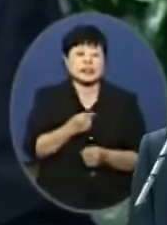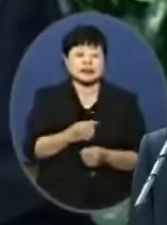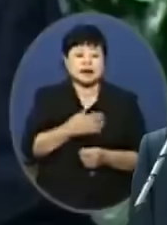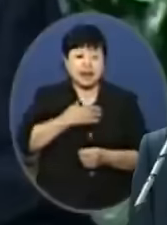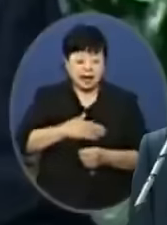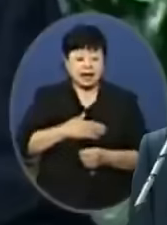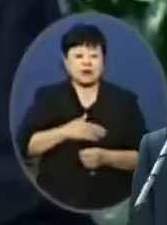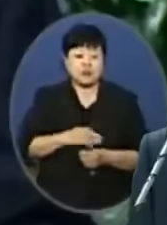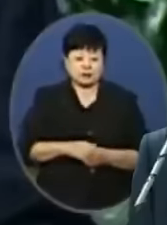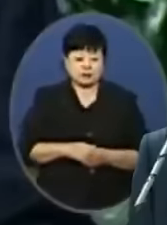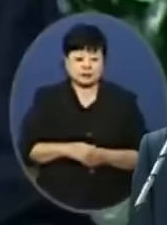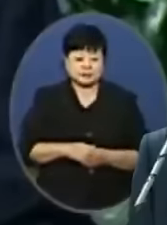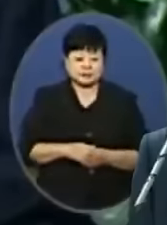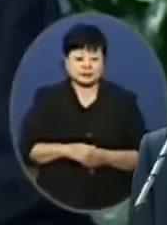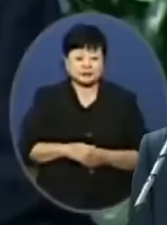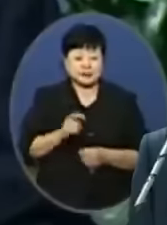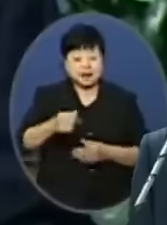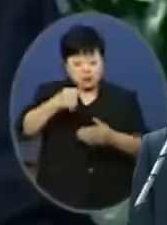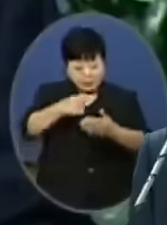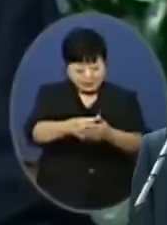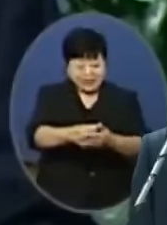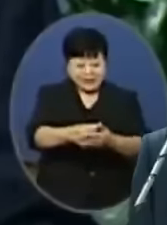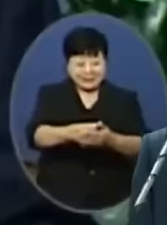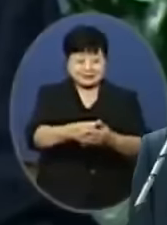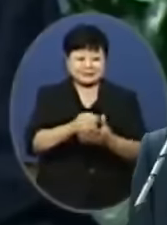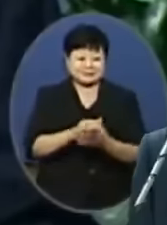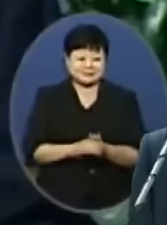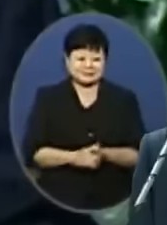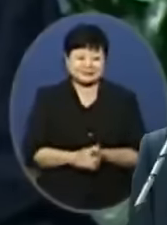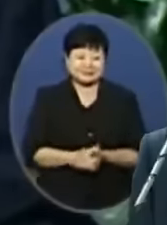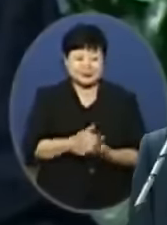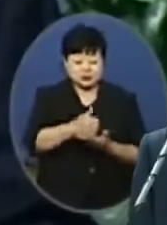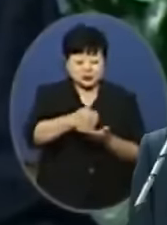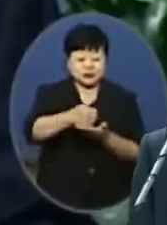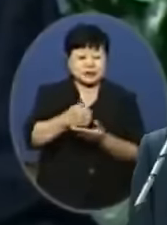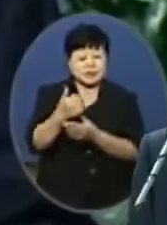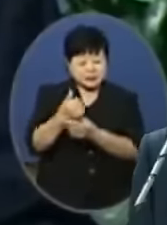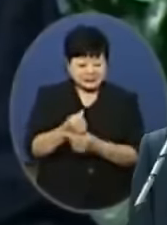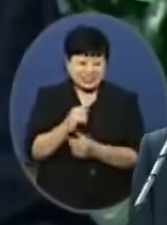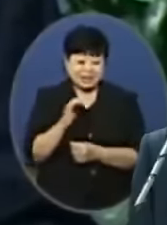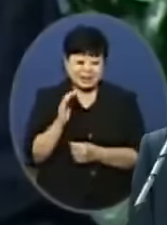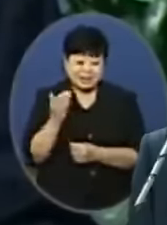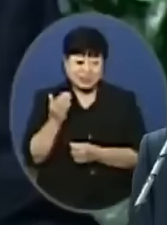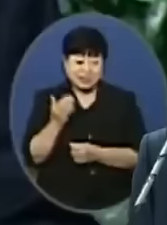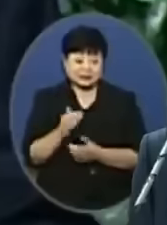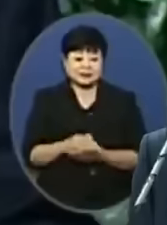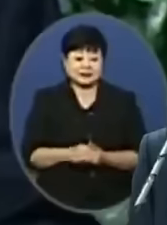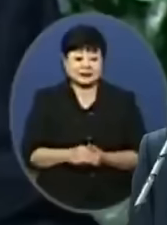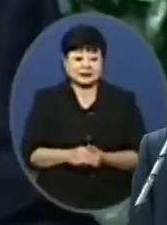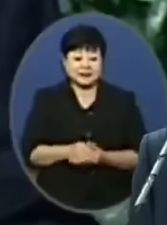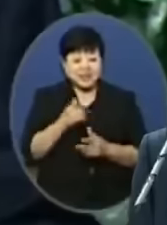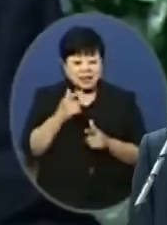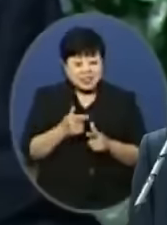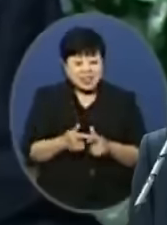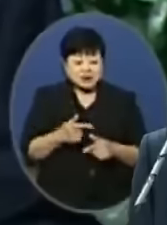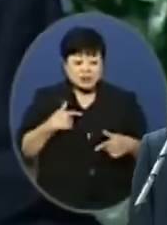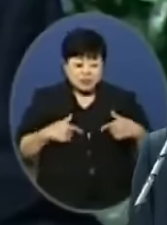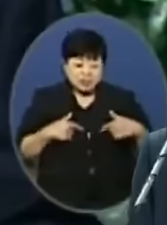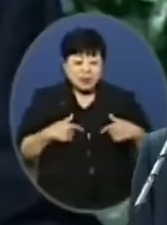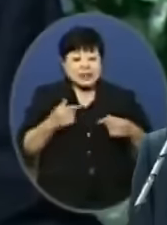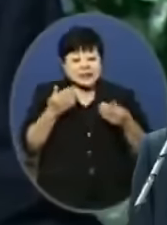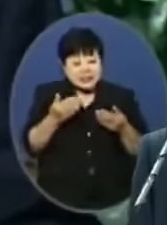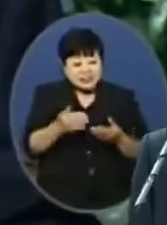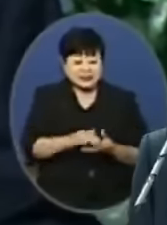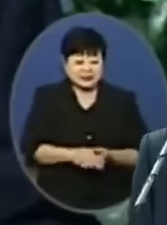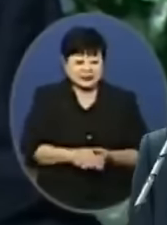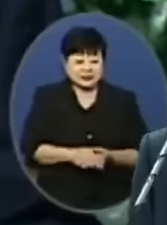것을 알고 강하고 담대하게 주님을 의지해야 되는 것입니다. 그리고 또 예수님이 기뻐하시는 일이라는